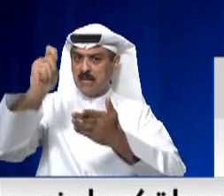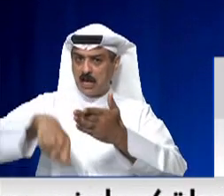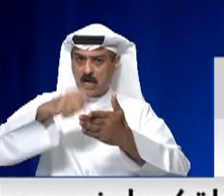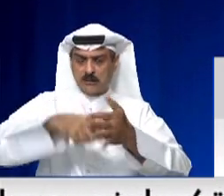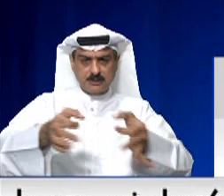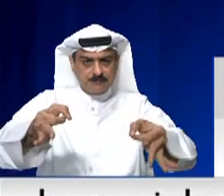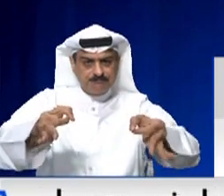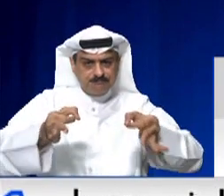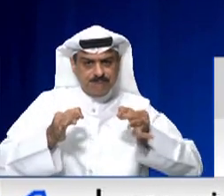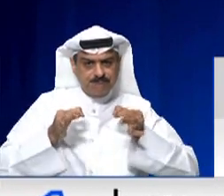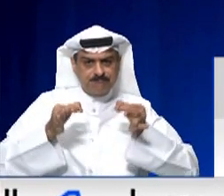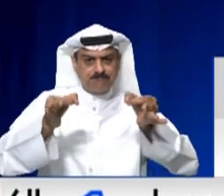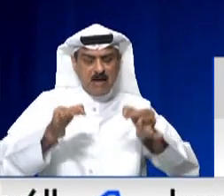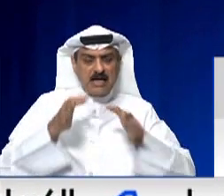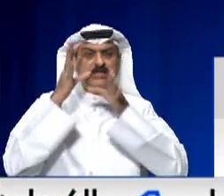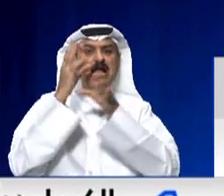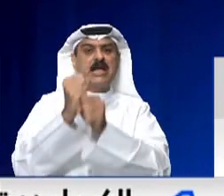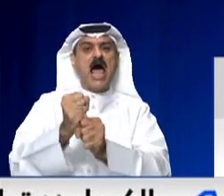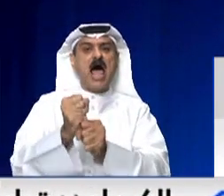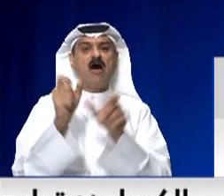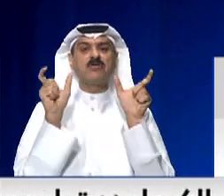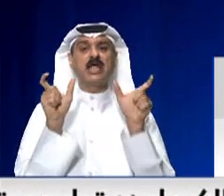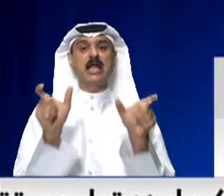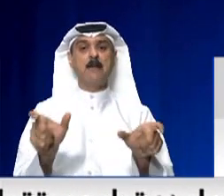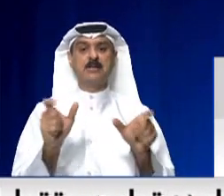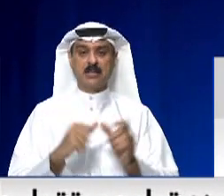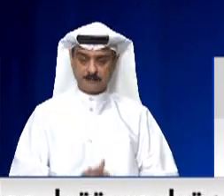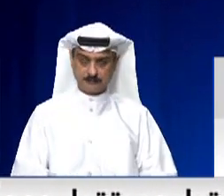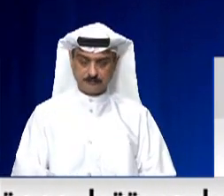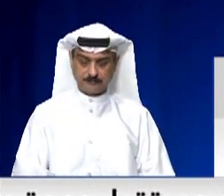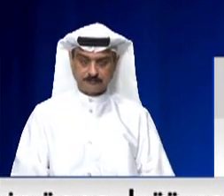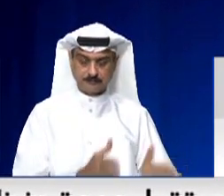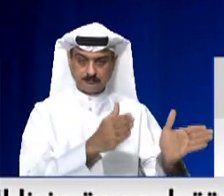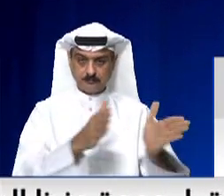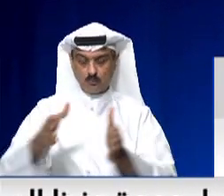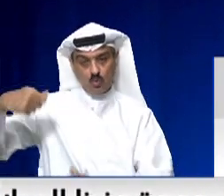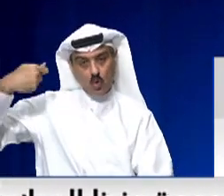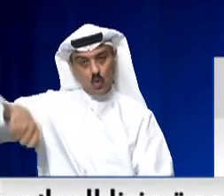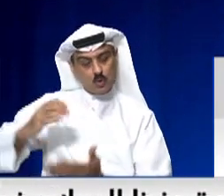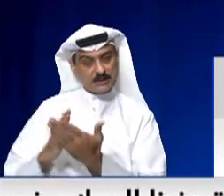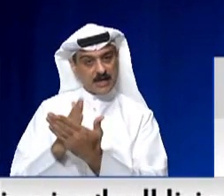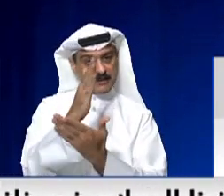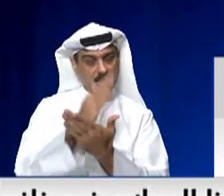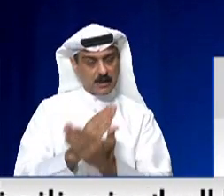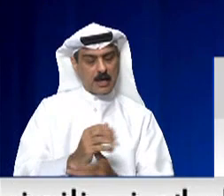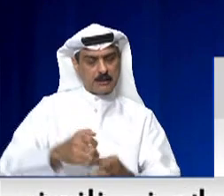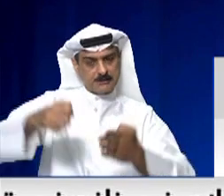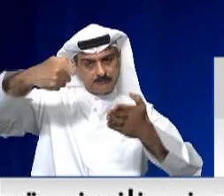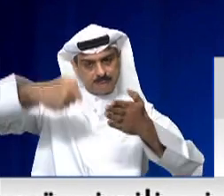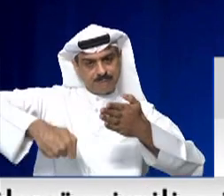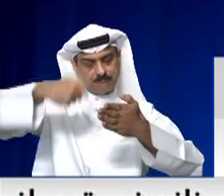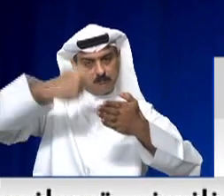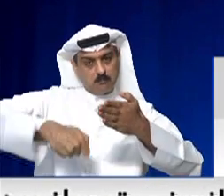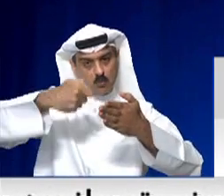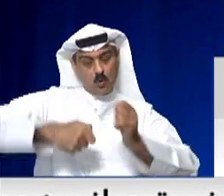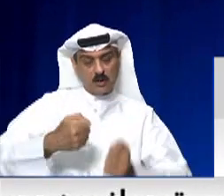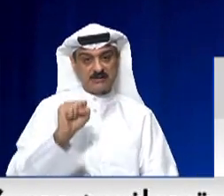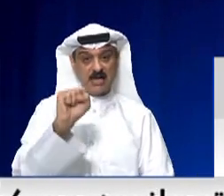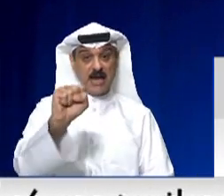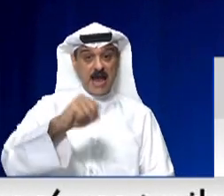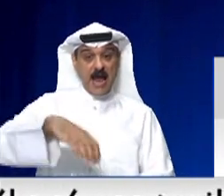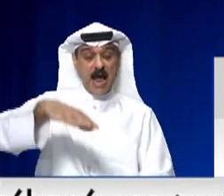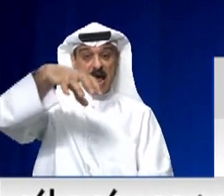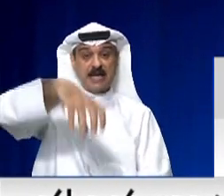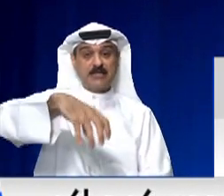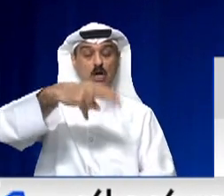من اجراءات لحفظ امنها الداخليه وتقدمت الوزاره بخالص تعازي ومواساه دوله الكويت الى جمهوريه باكستان